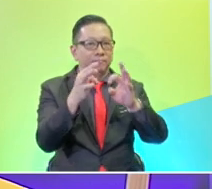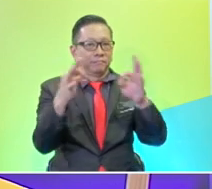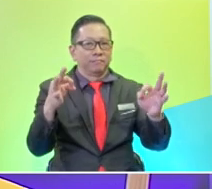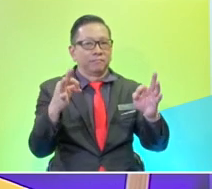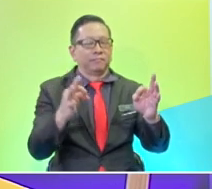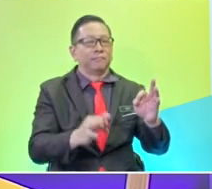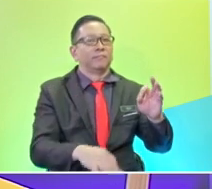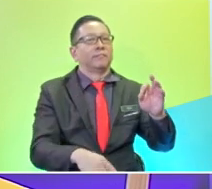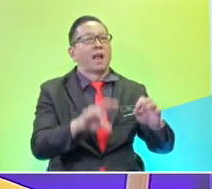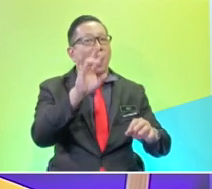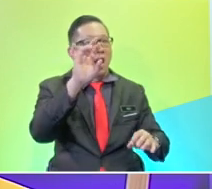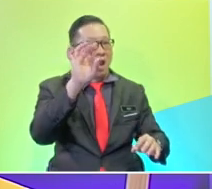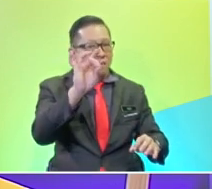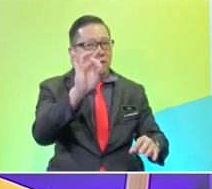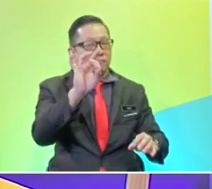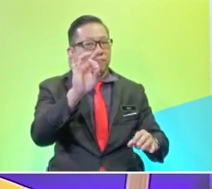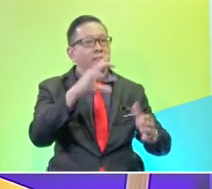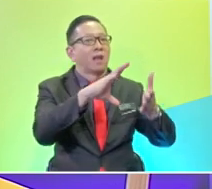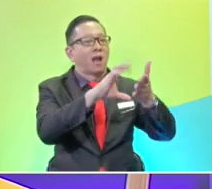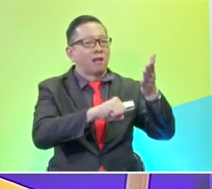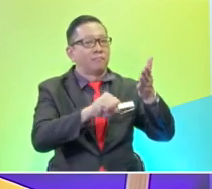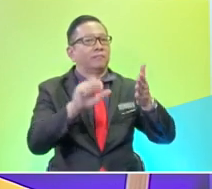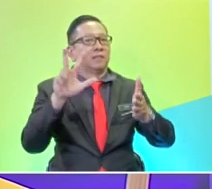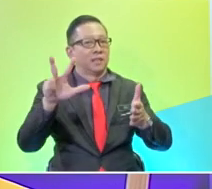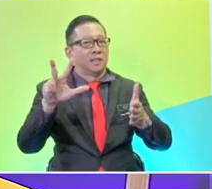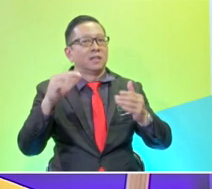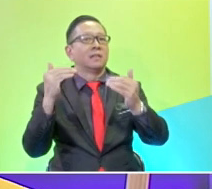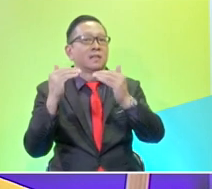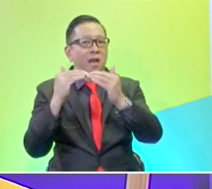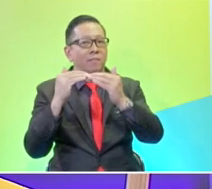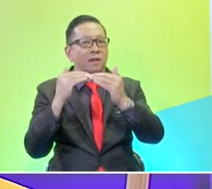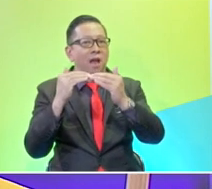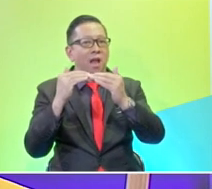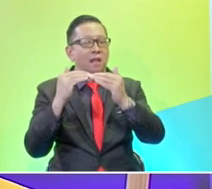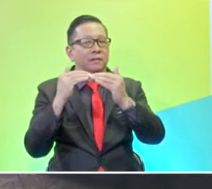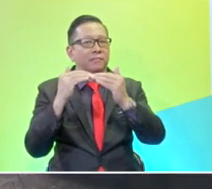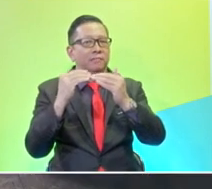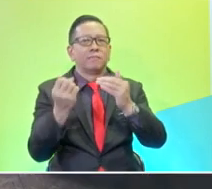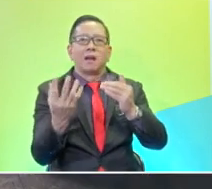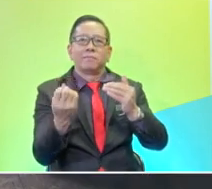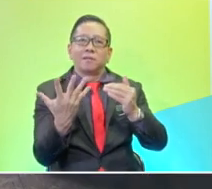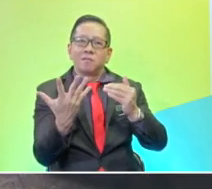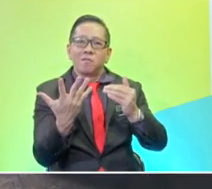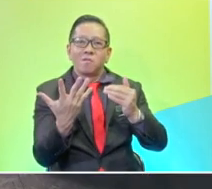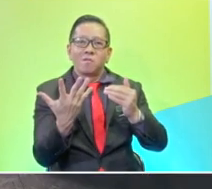8 tolak tiga sama dengan berapa tuh